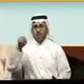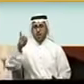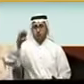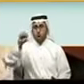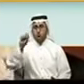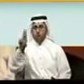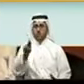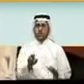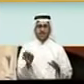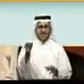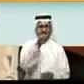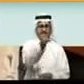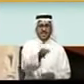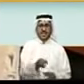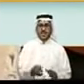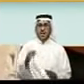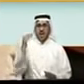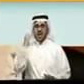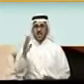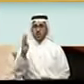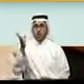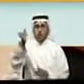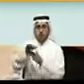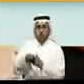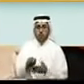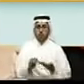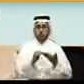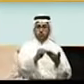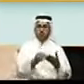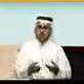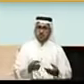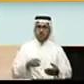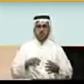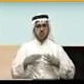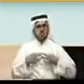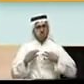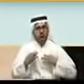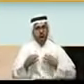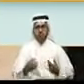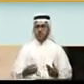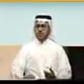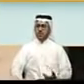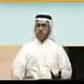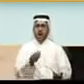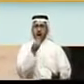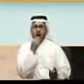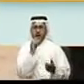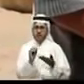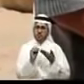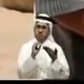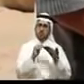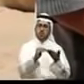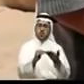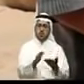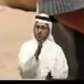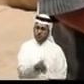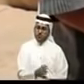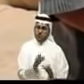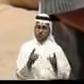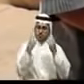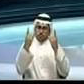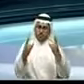للنساء الأرامل في مديريتي تريم والقطن، حيث شملت المساعدات توزيع الملابس والمواد الغذائية.